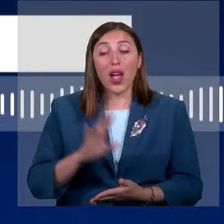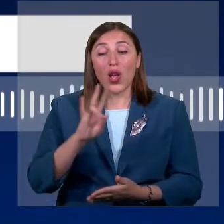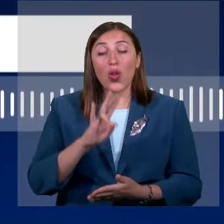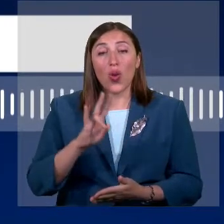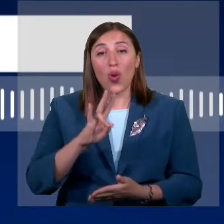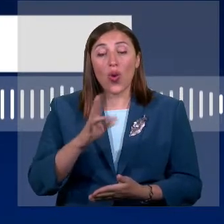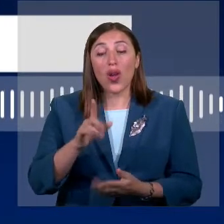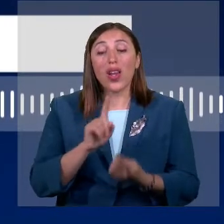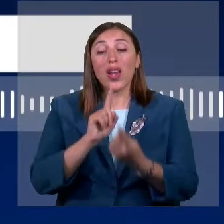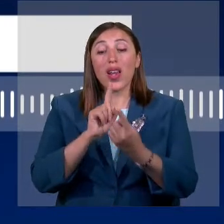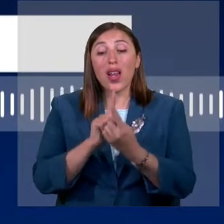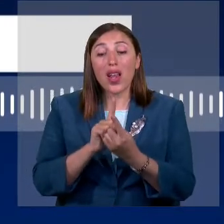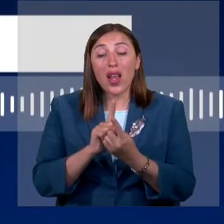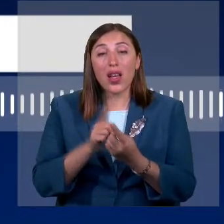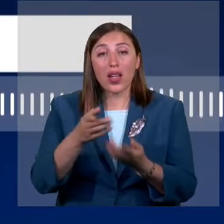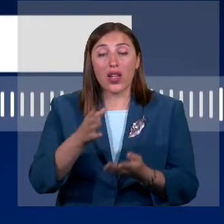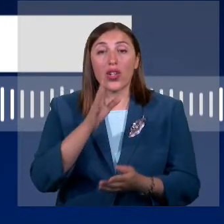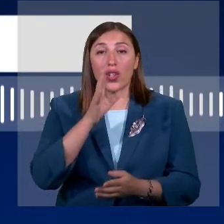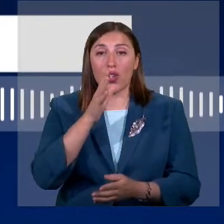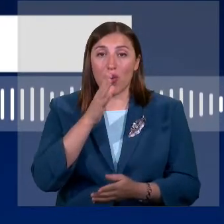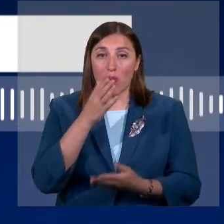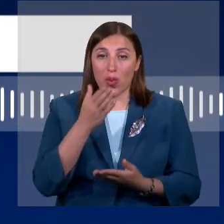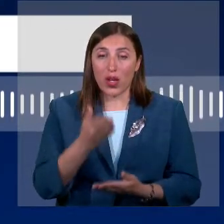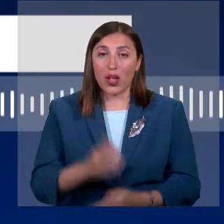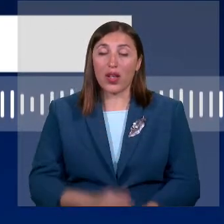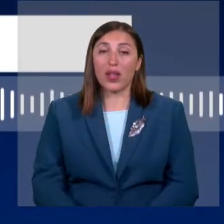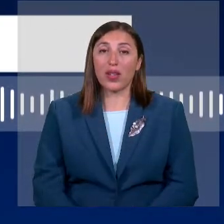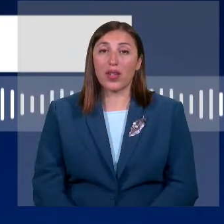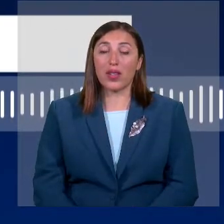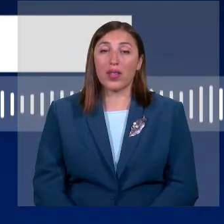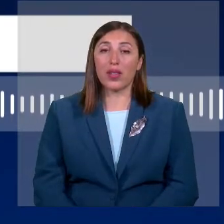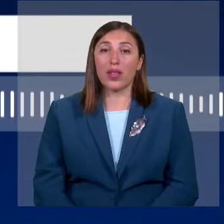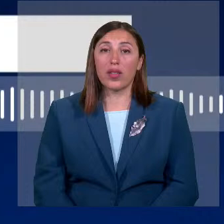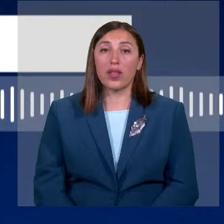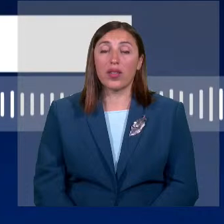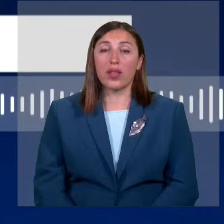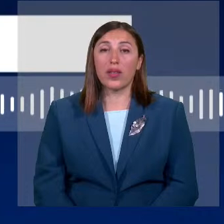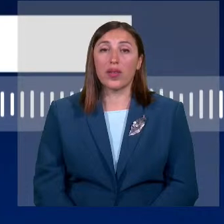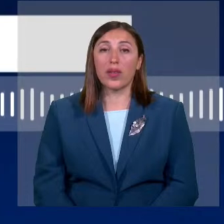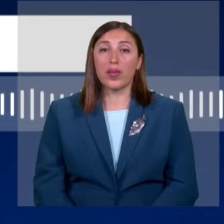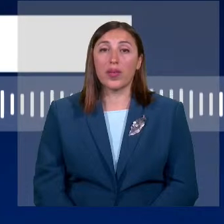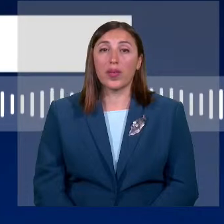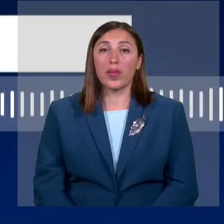նույնպեսին տեղի ունեցած տեխնիկական հանդիպման ժամանակ և դրա